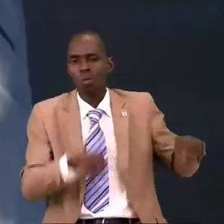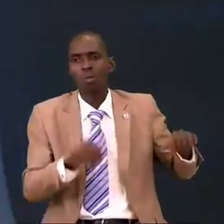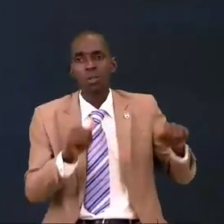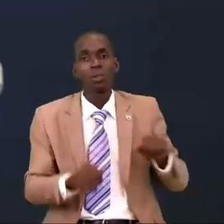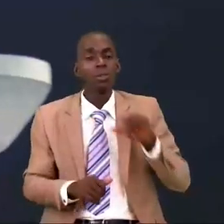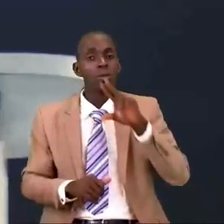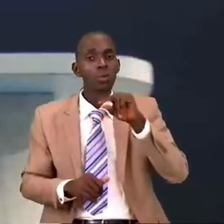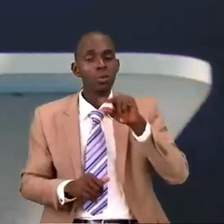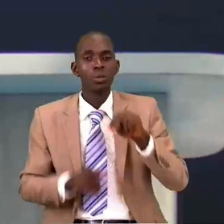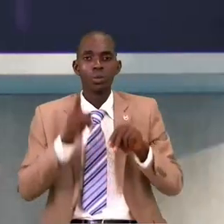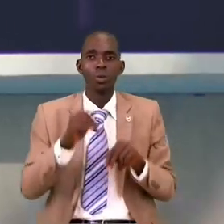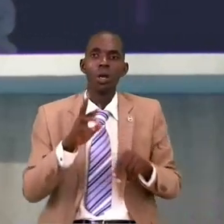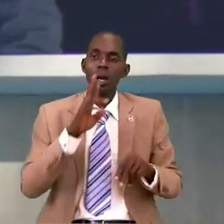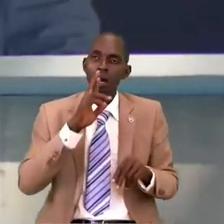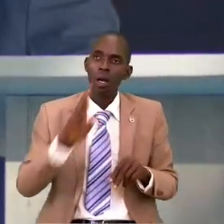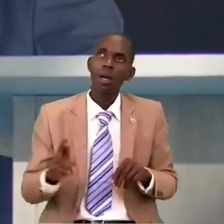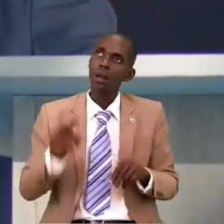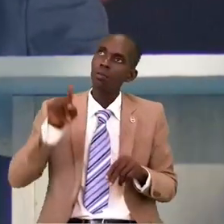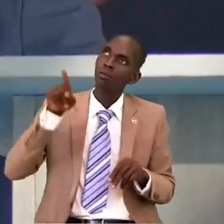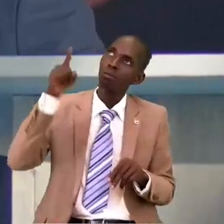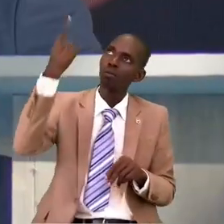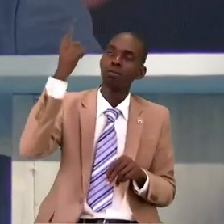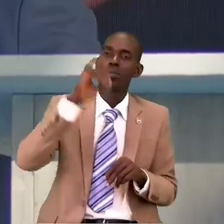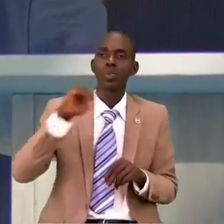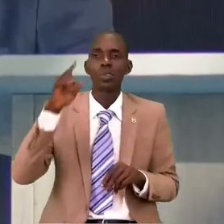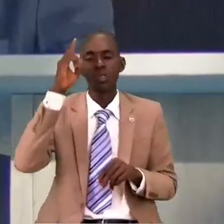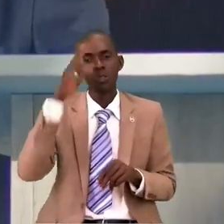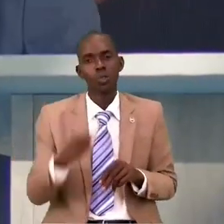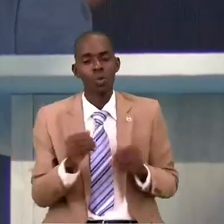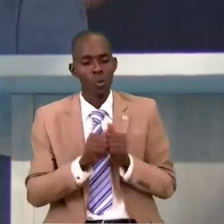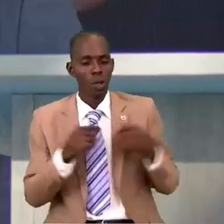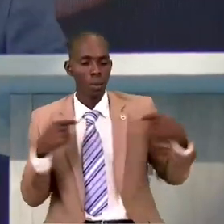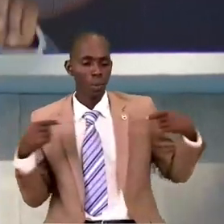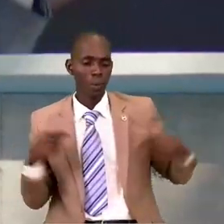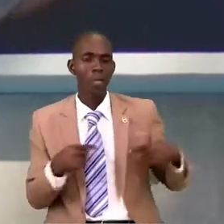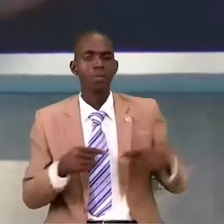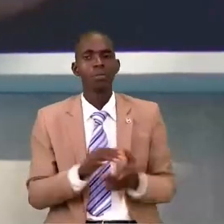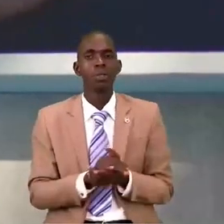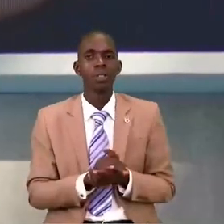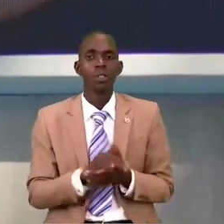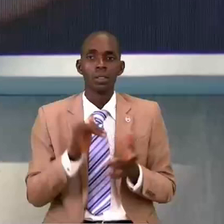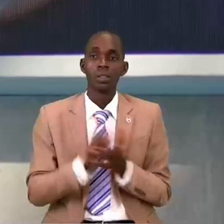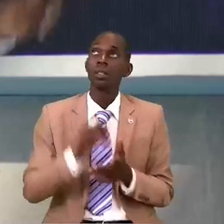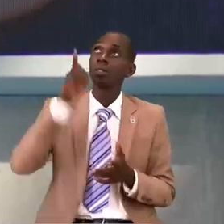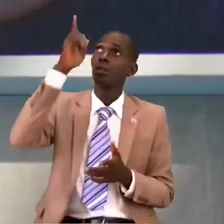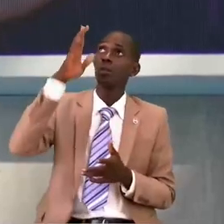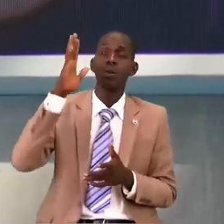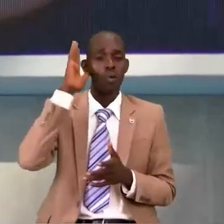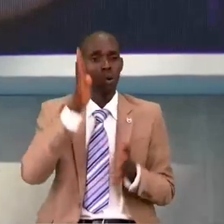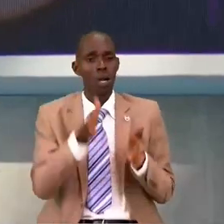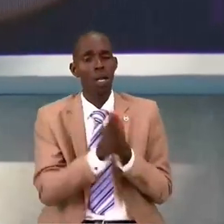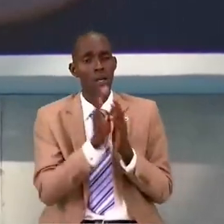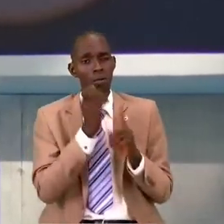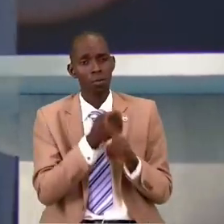d'irraisonnable. Que Dieu te demande d'observer, d'agir fidèlement. Maintenant, toi, tu dis à